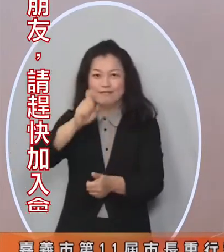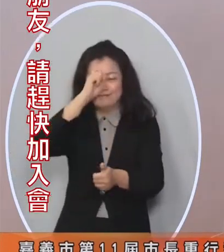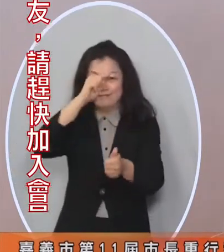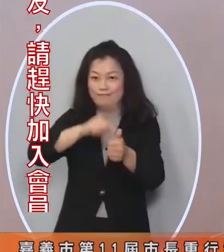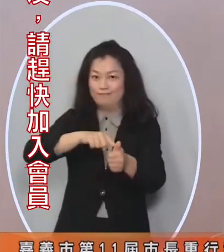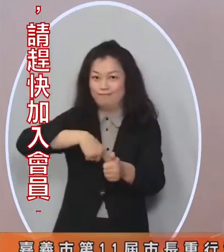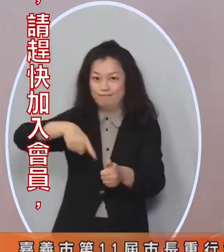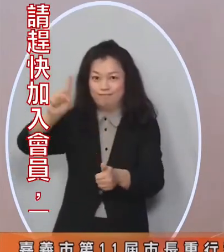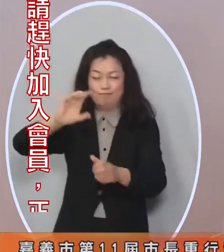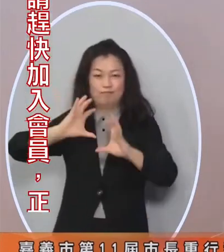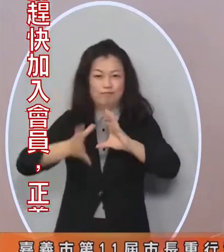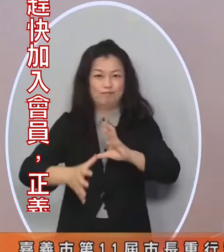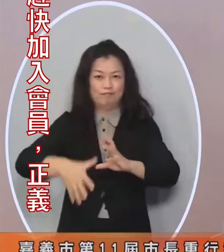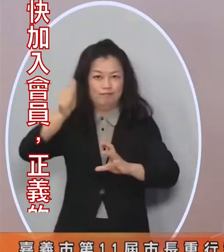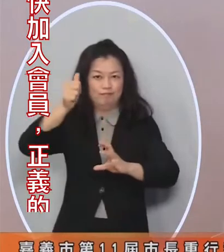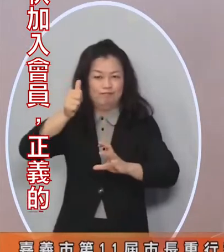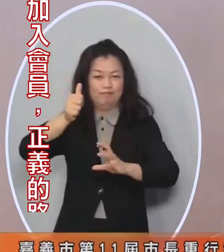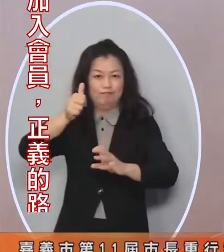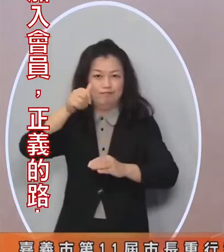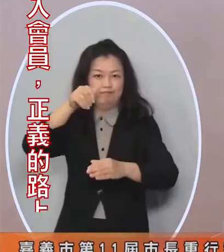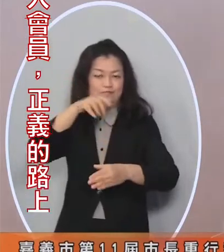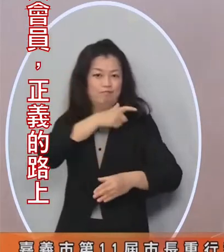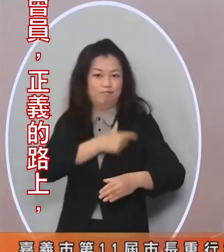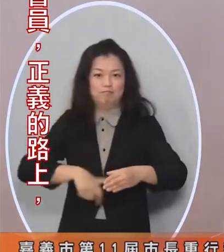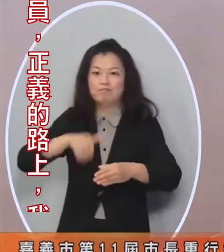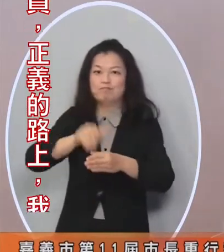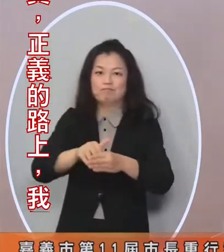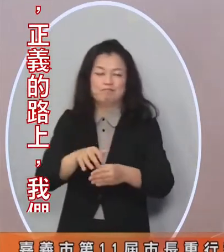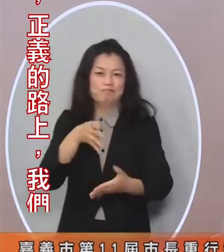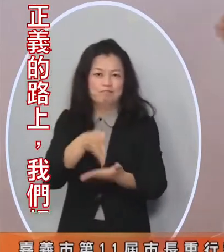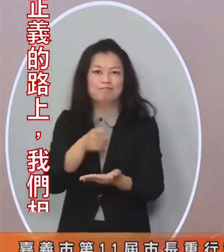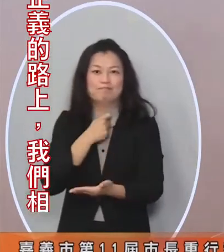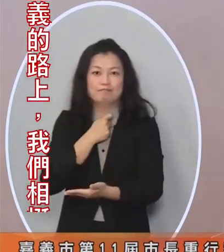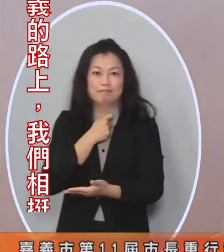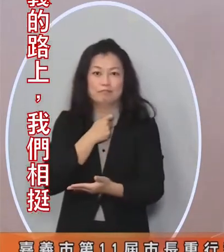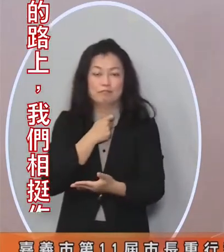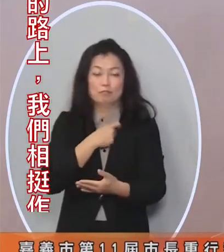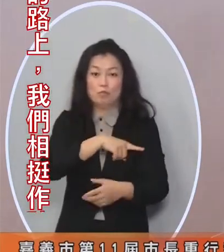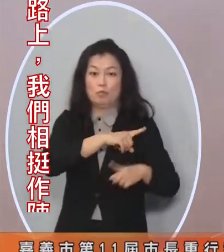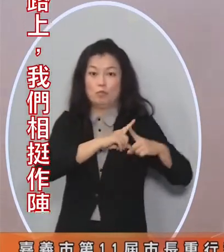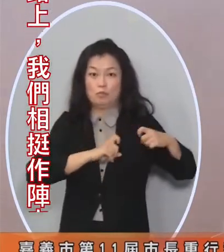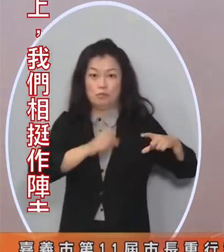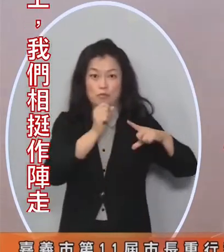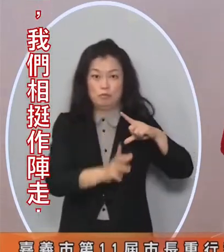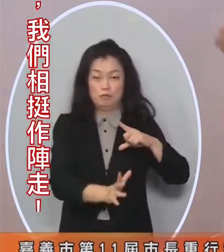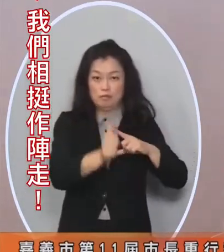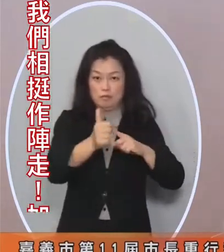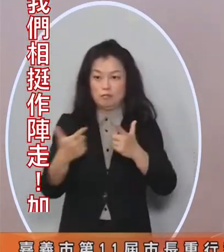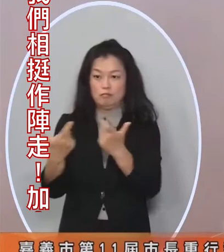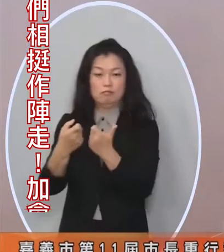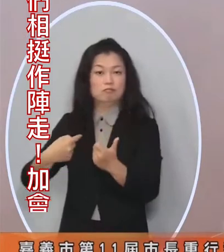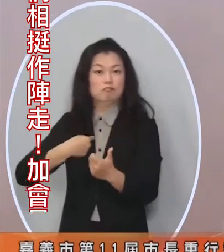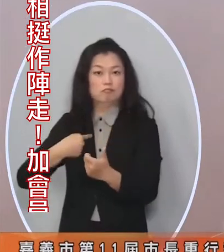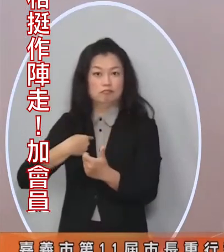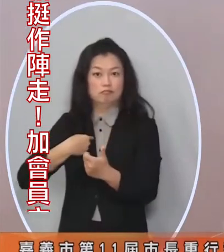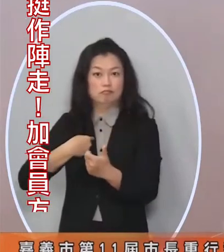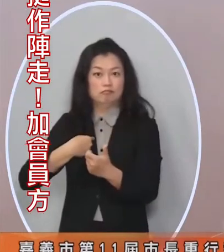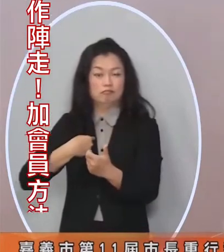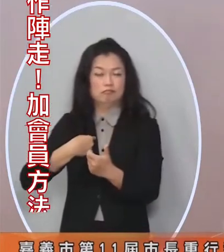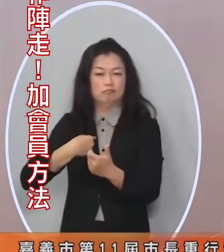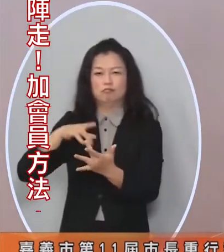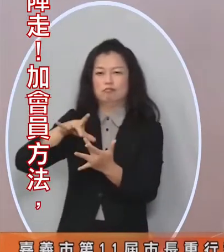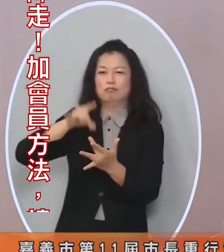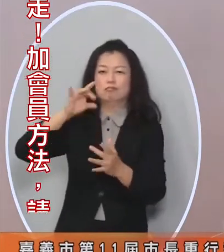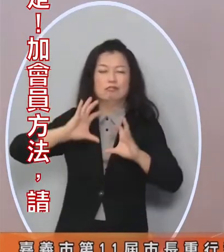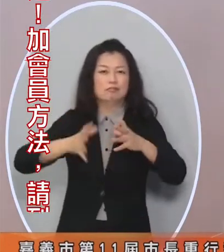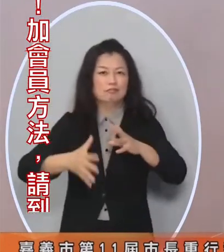总统啊，这个需要很多的人才。那如果郭台铭董事长搭配财神总统，那就是郭台铭总统选总统一定当